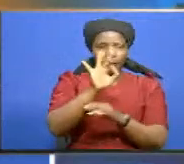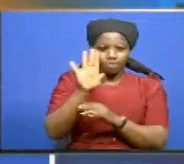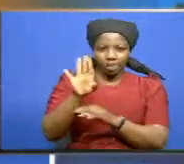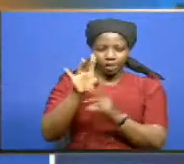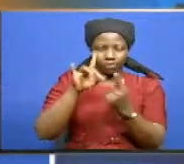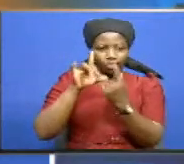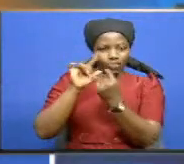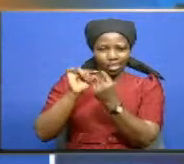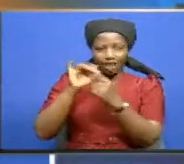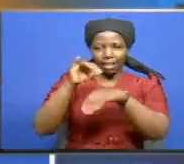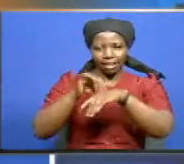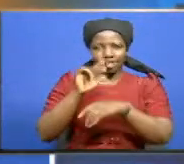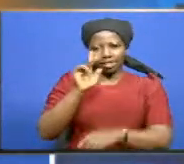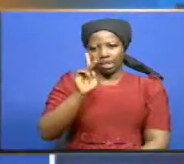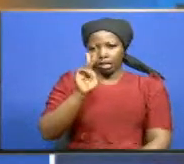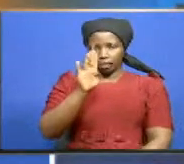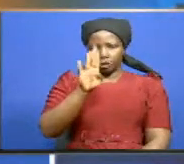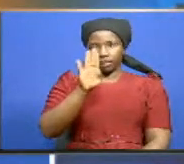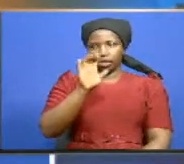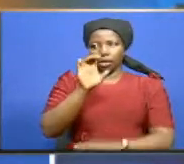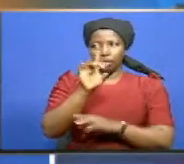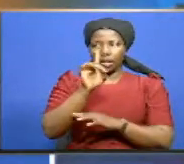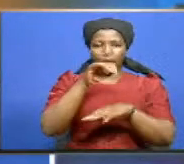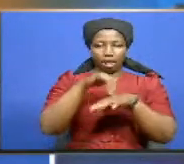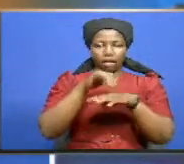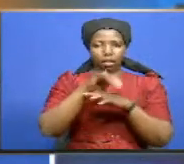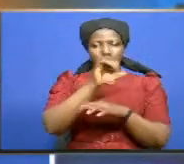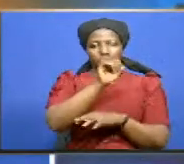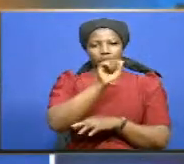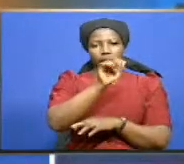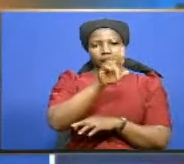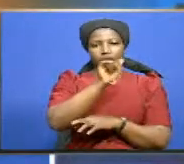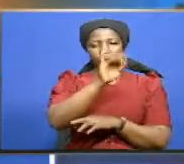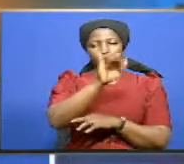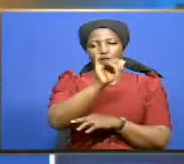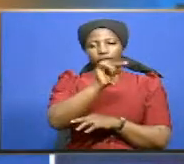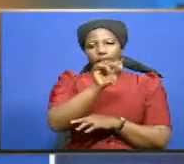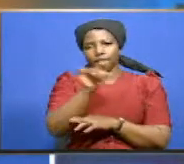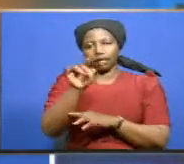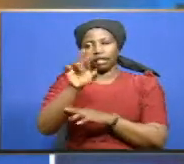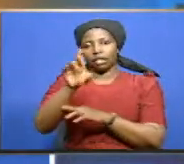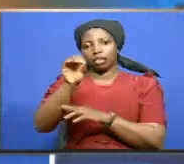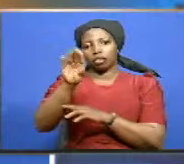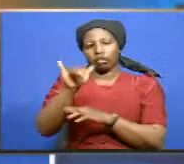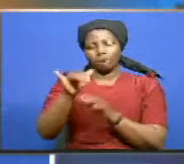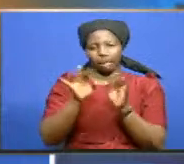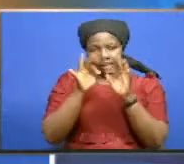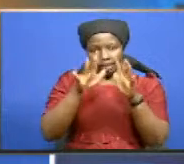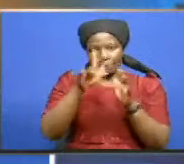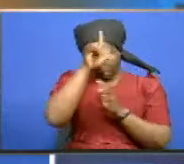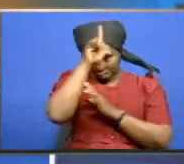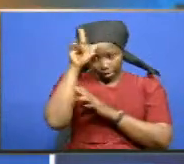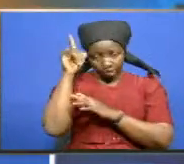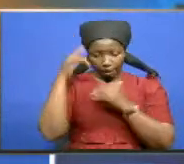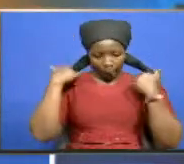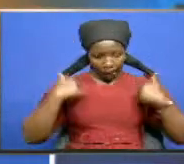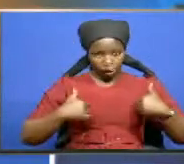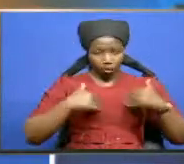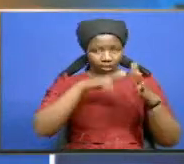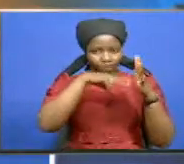KBC Channel 1 na at Sarafin underscore Robi. Mwenzangu wa ishara ni Lucy Maura, nami ni msomaji wako Sarafina